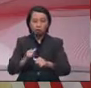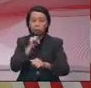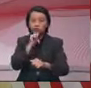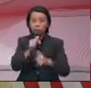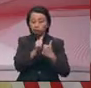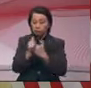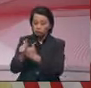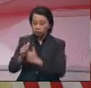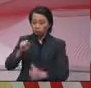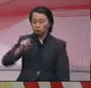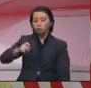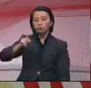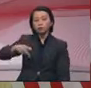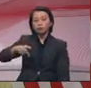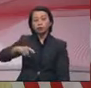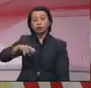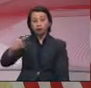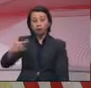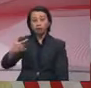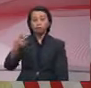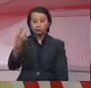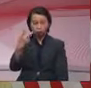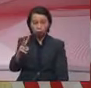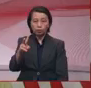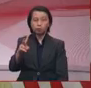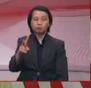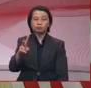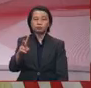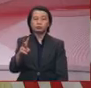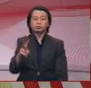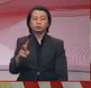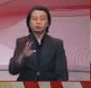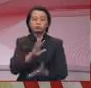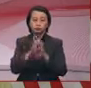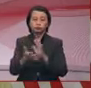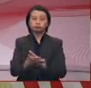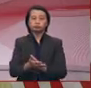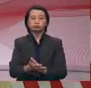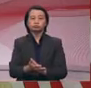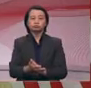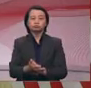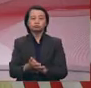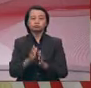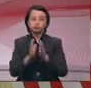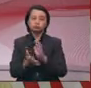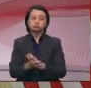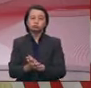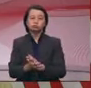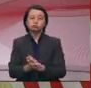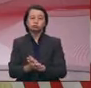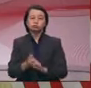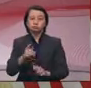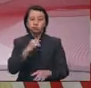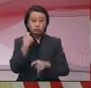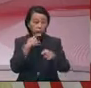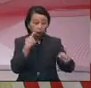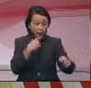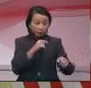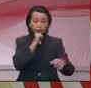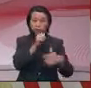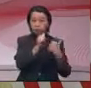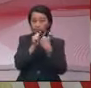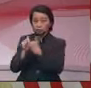SOP yang lain sebanyak 12. Jadi yang tidak patuh